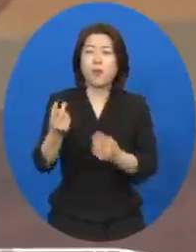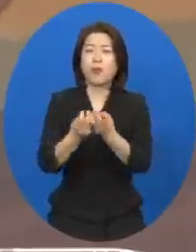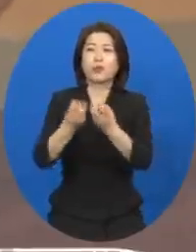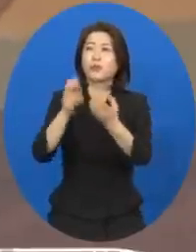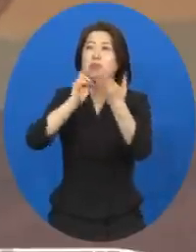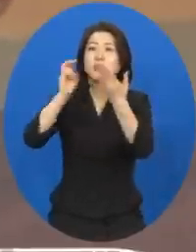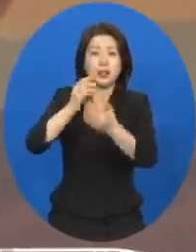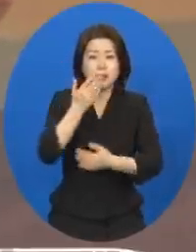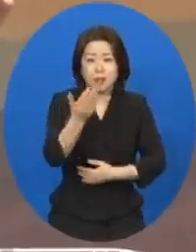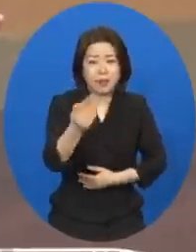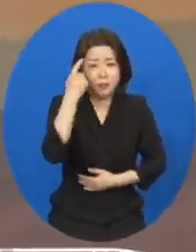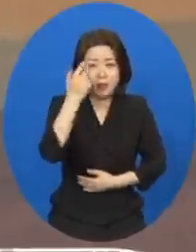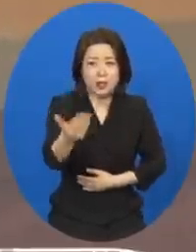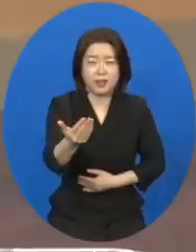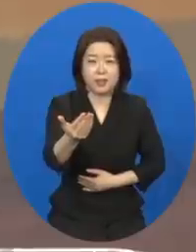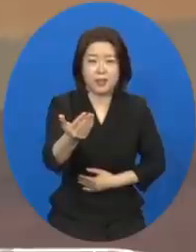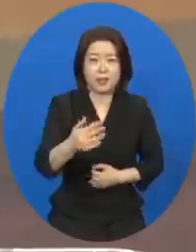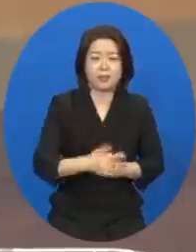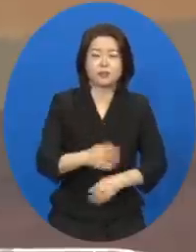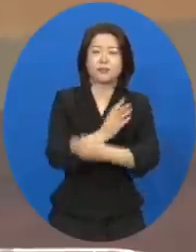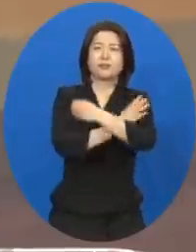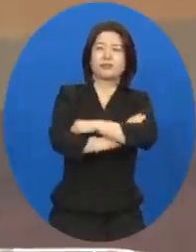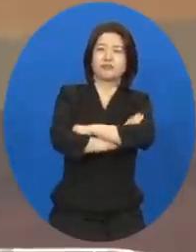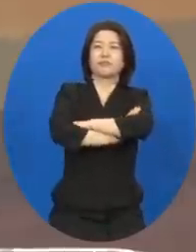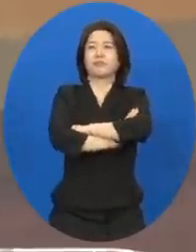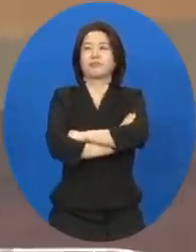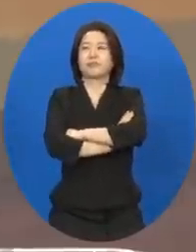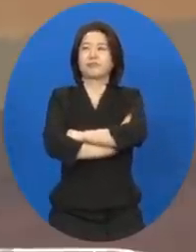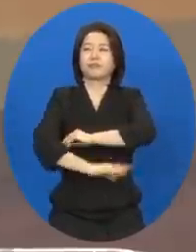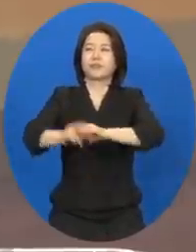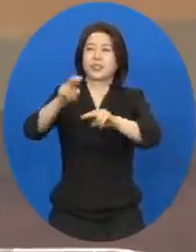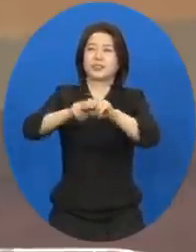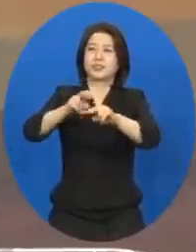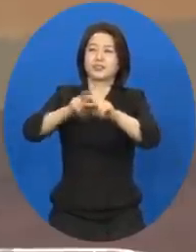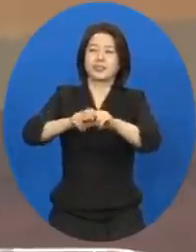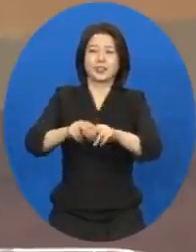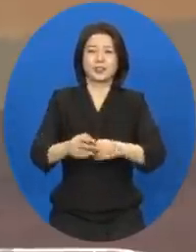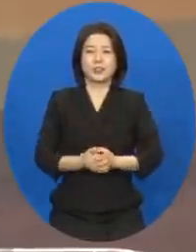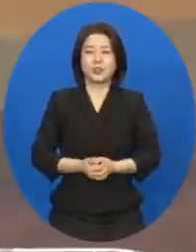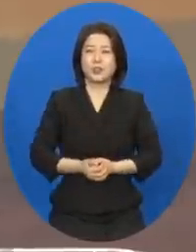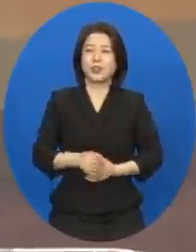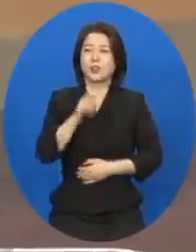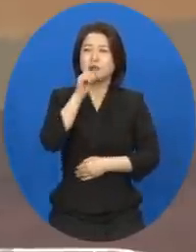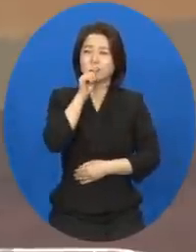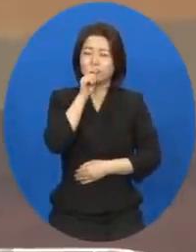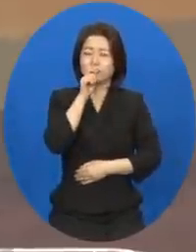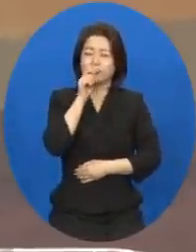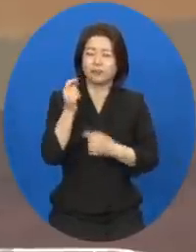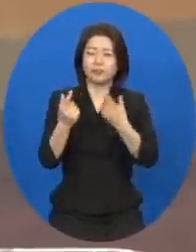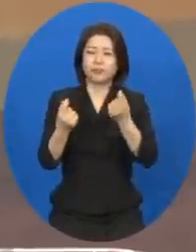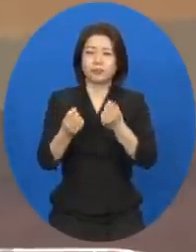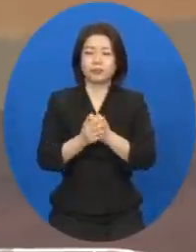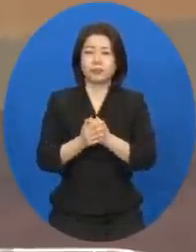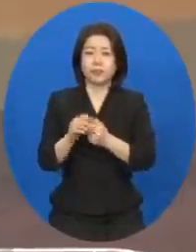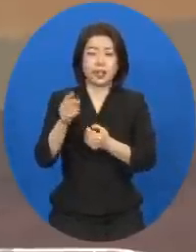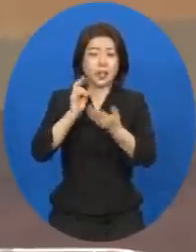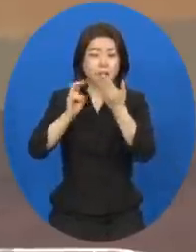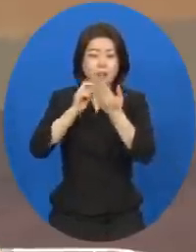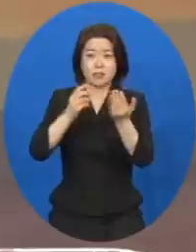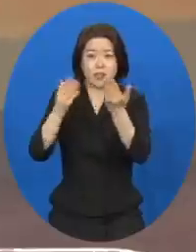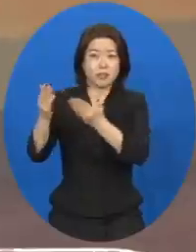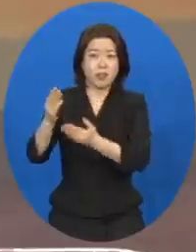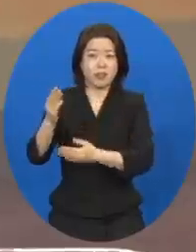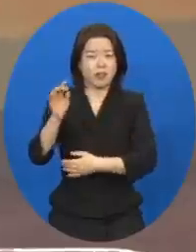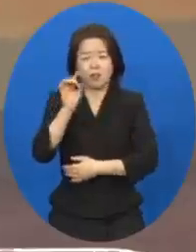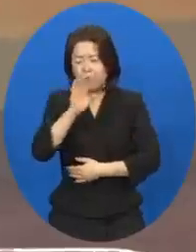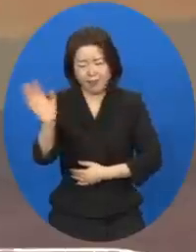찬양하시겠어요? 팔짱 끼고 조용히 앉아서 묵상하듯이 이런 찬양을 드릴 수